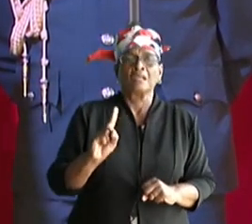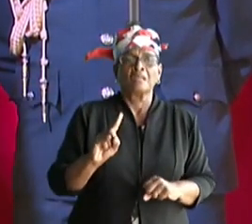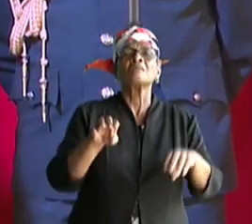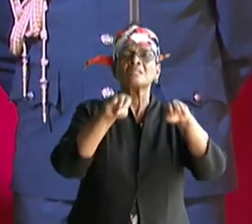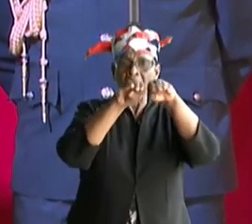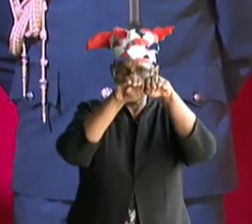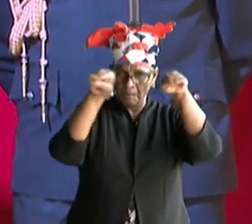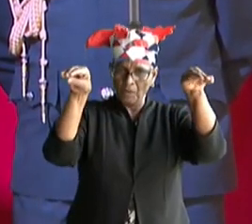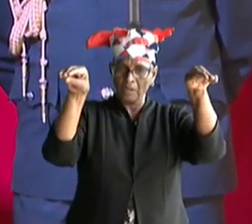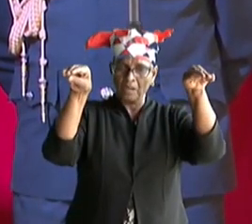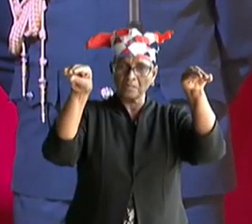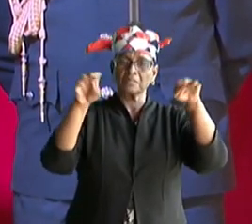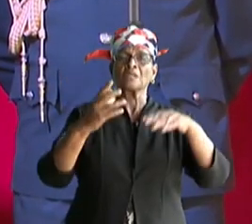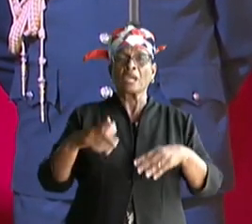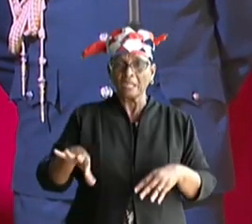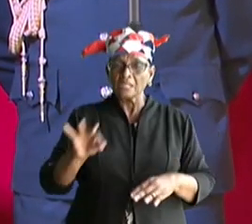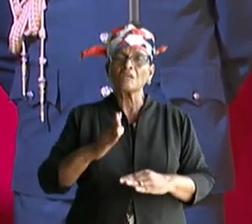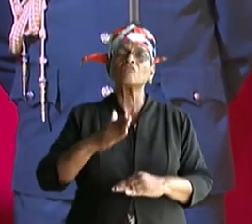We kiezen voor een toekomst